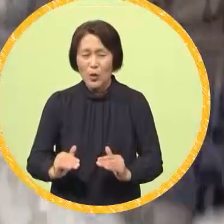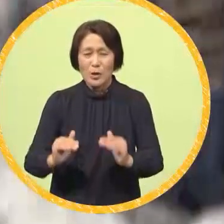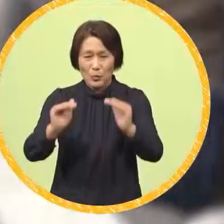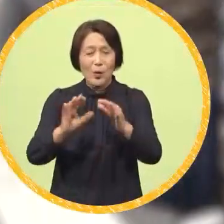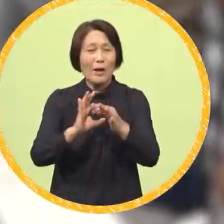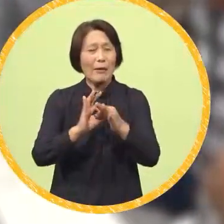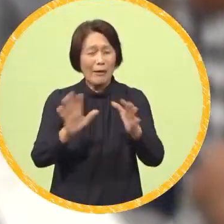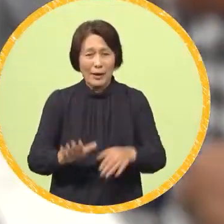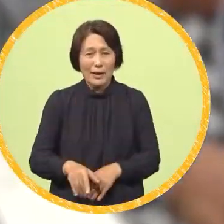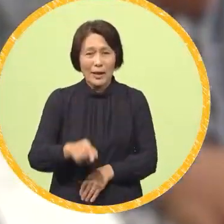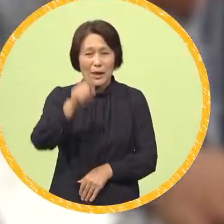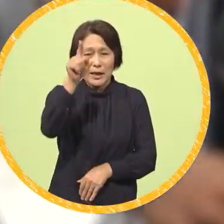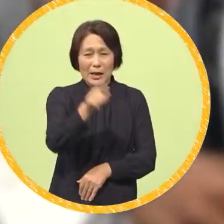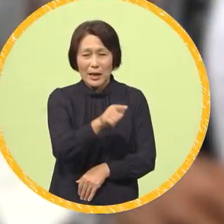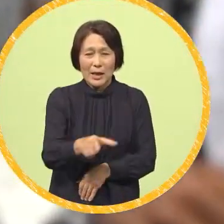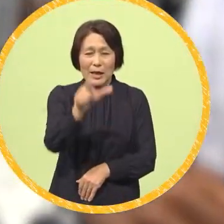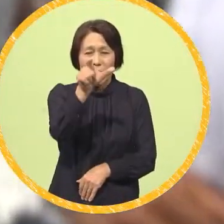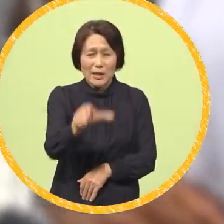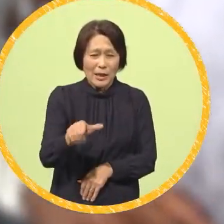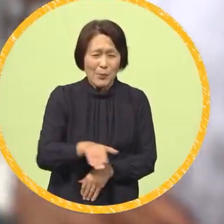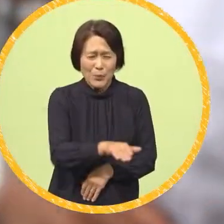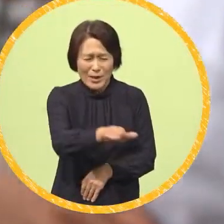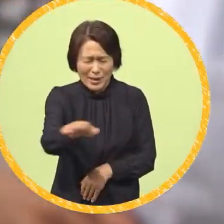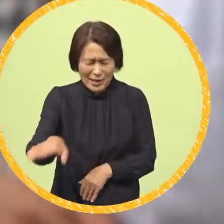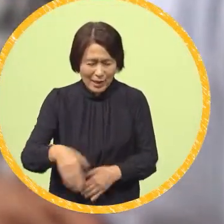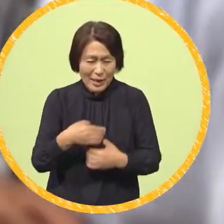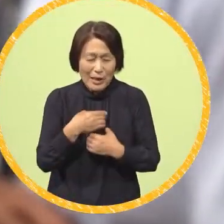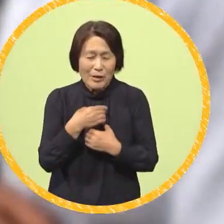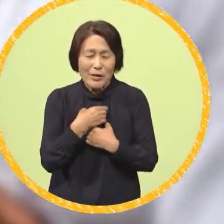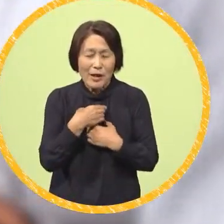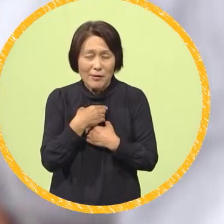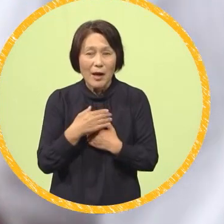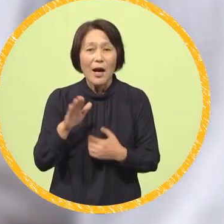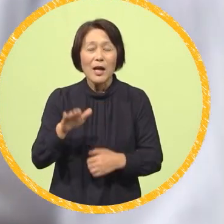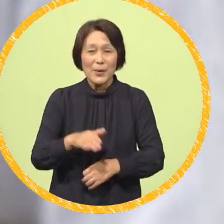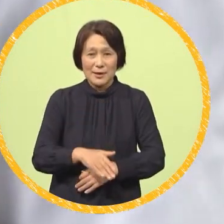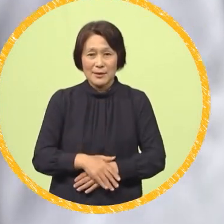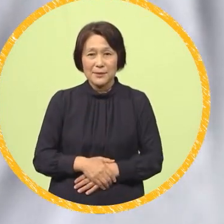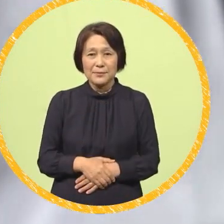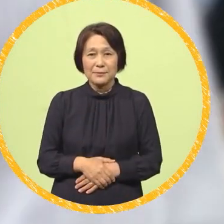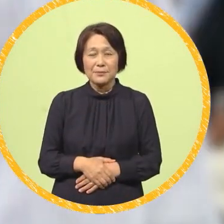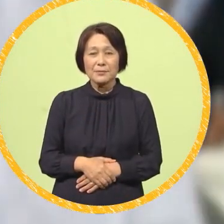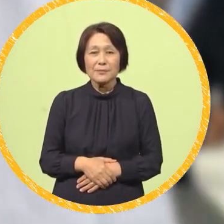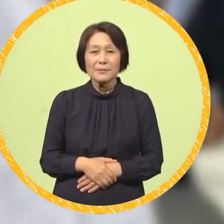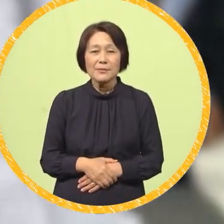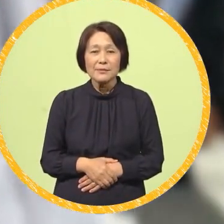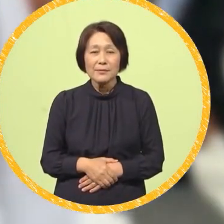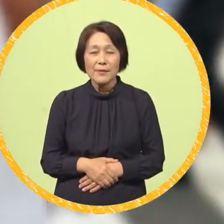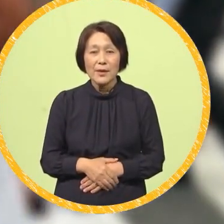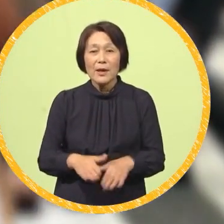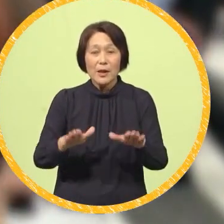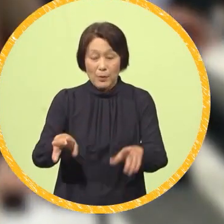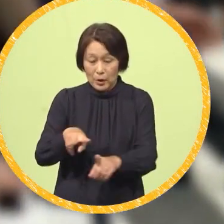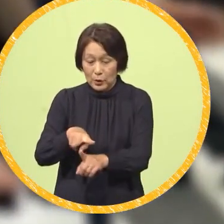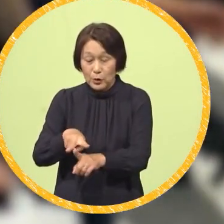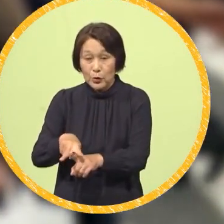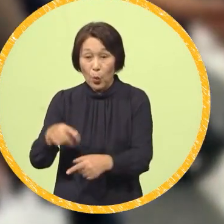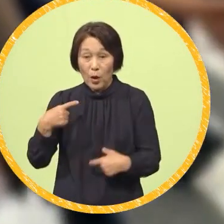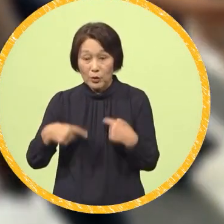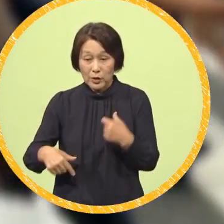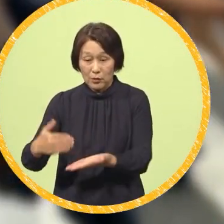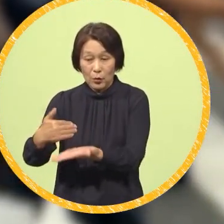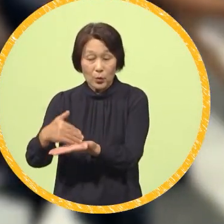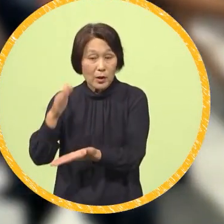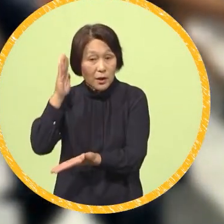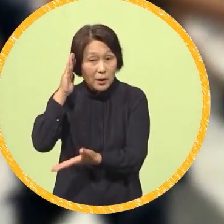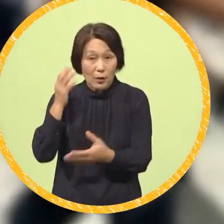人間であるならば誰しもが陥ってしまう恐れのある犯罪というふうに言われています。 今小学生と聞いてすご